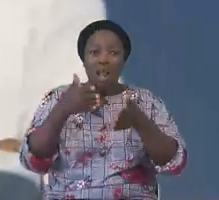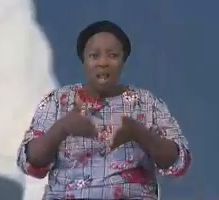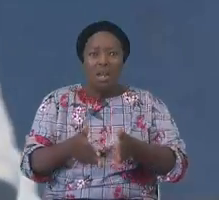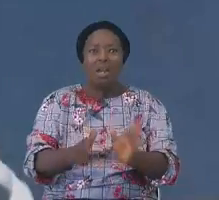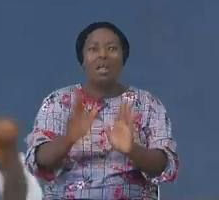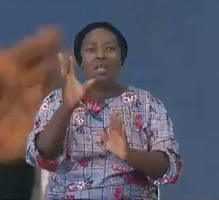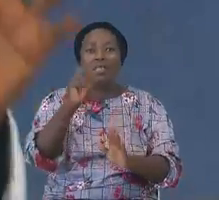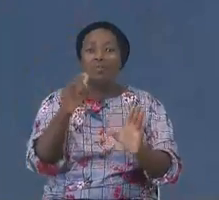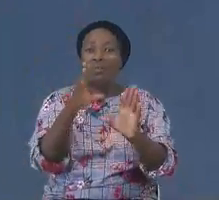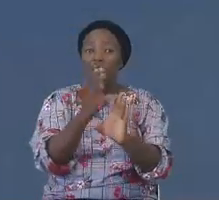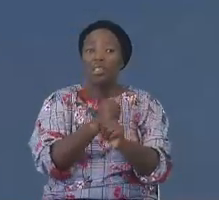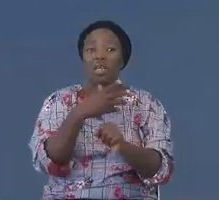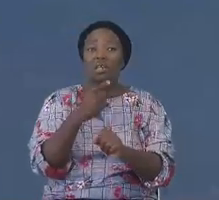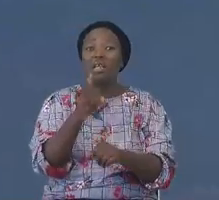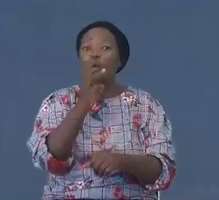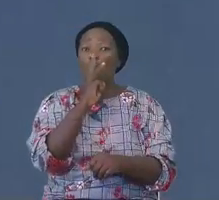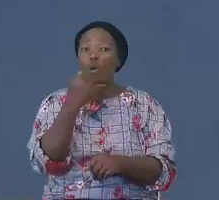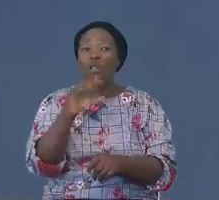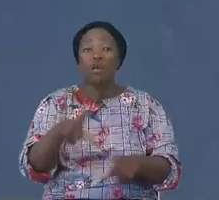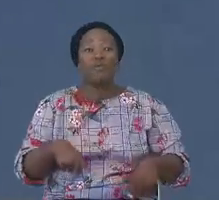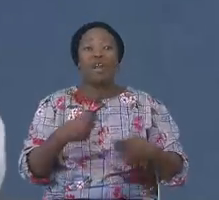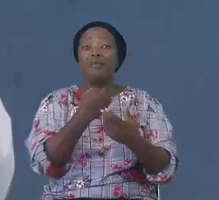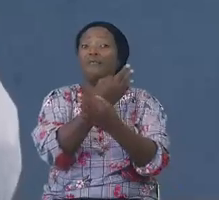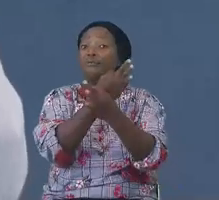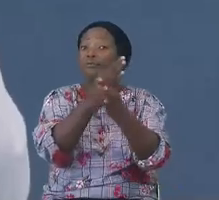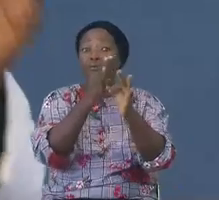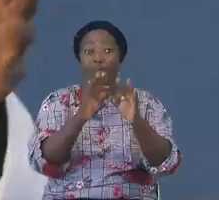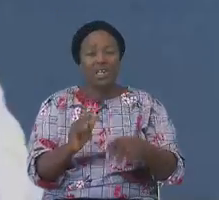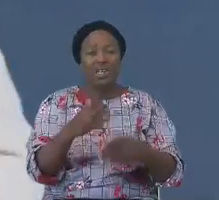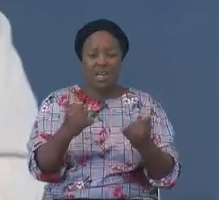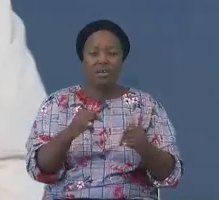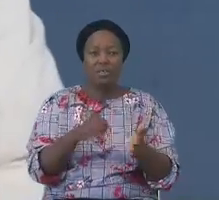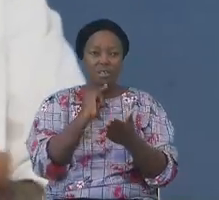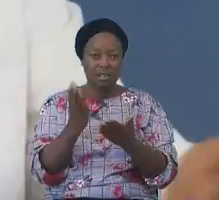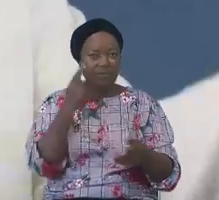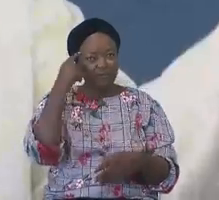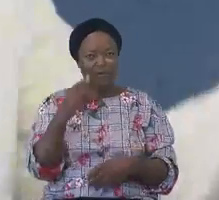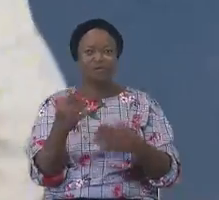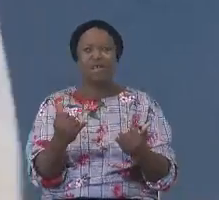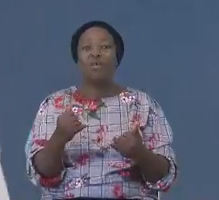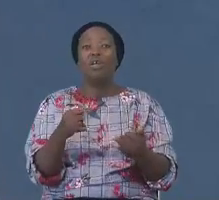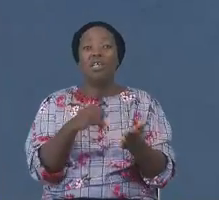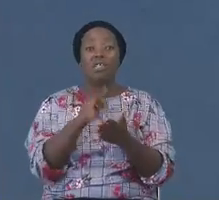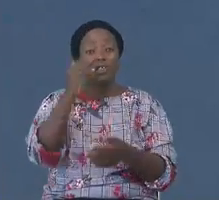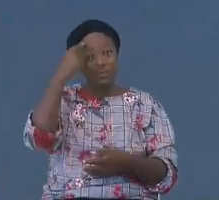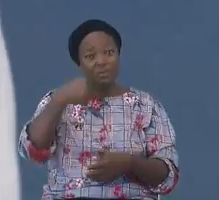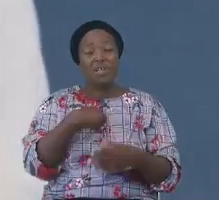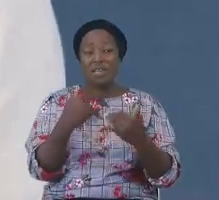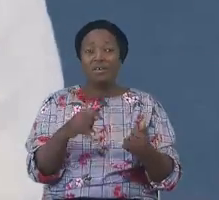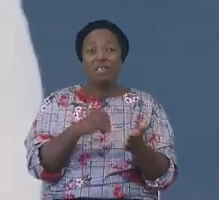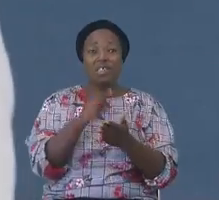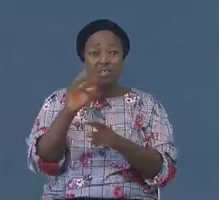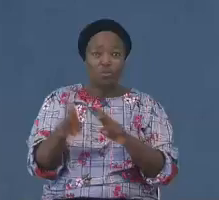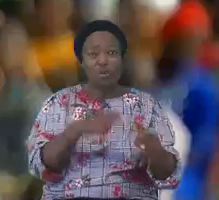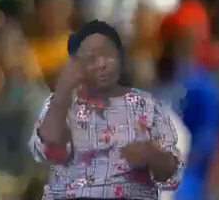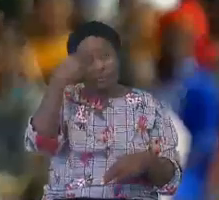Et que celui qui veut prenne de l'eau de la vie gratuitement.